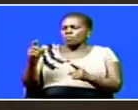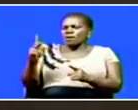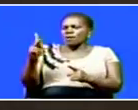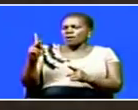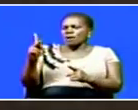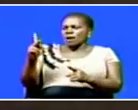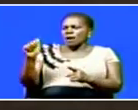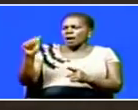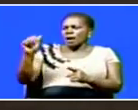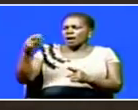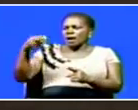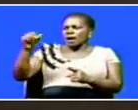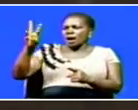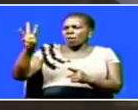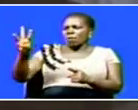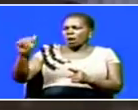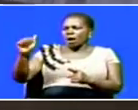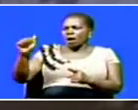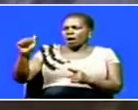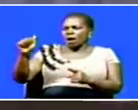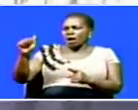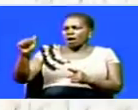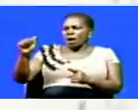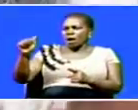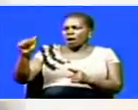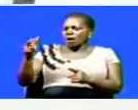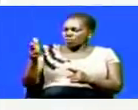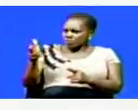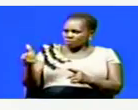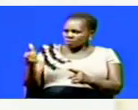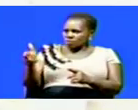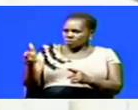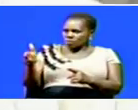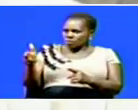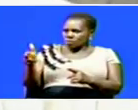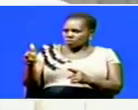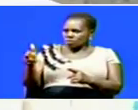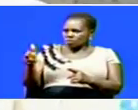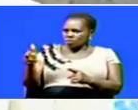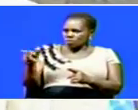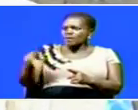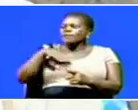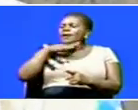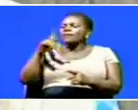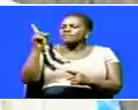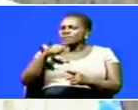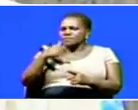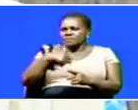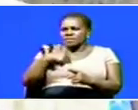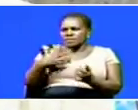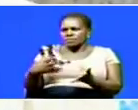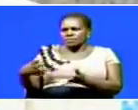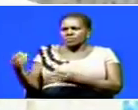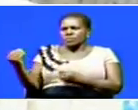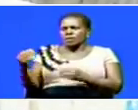kutafuta mabudoki na marisasi hii. Na ule tulipigwa naye anaitwa Dhaituru Mukoi amekufa. Mimi nikaenda na